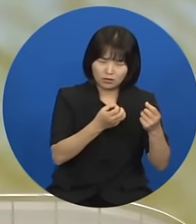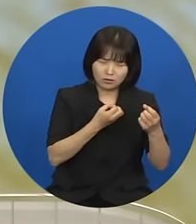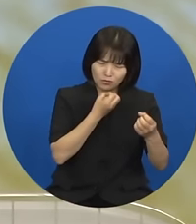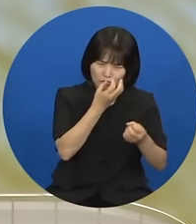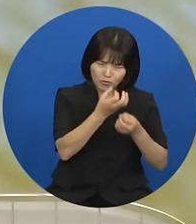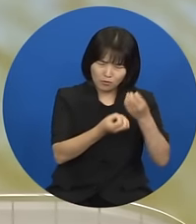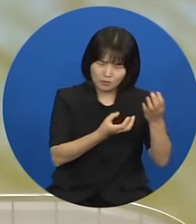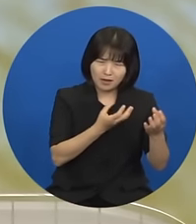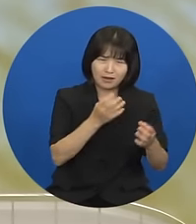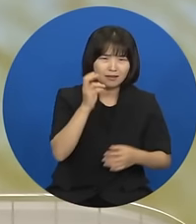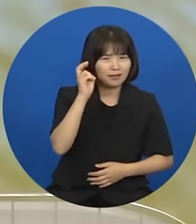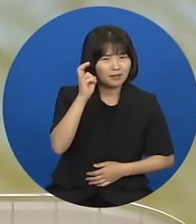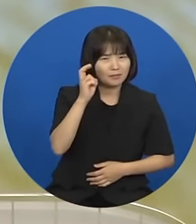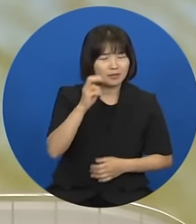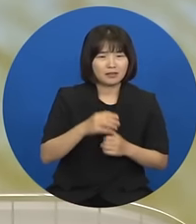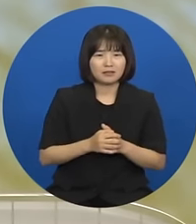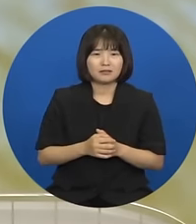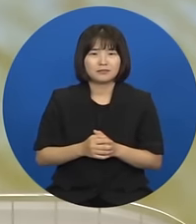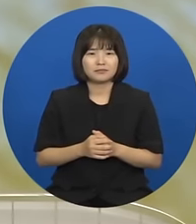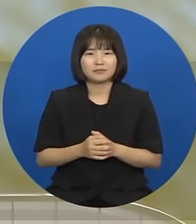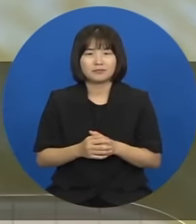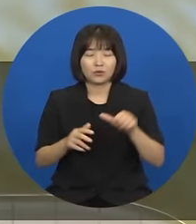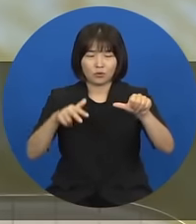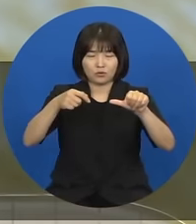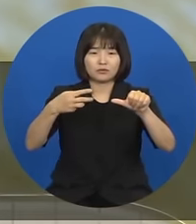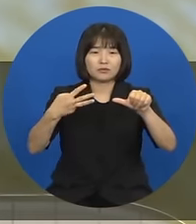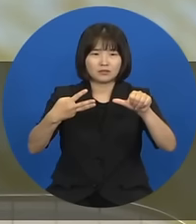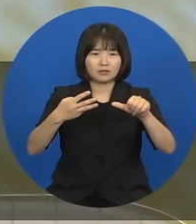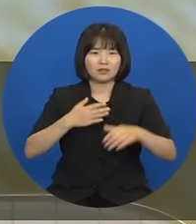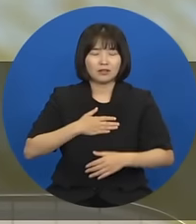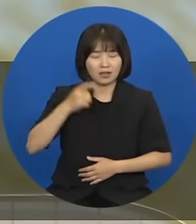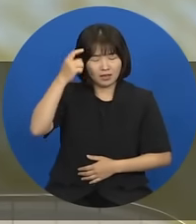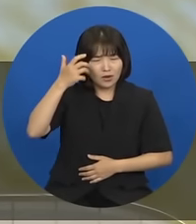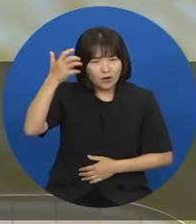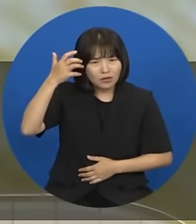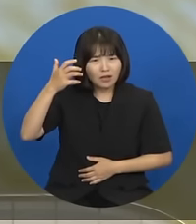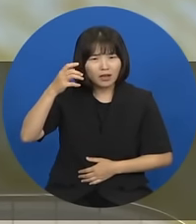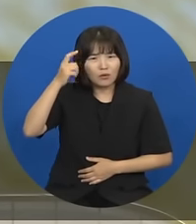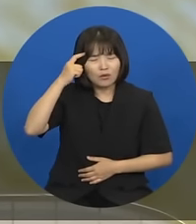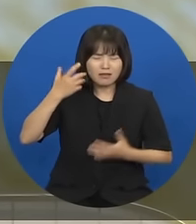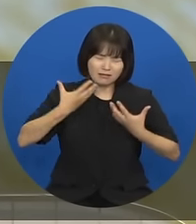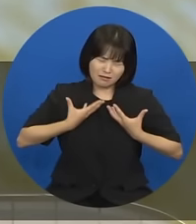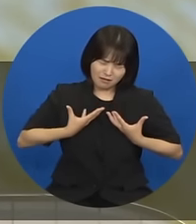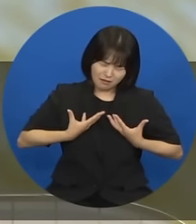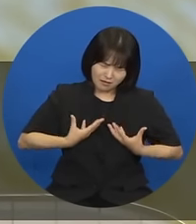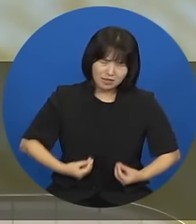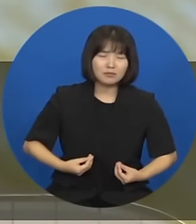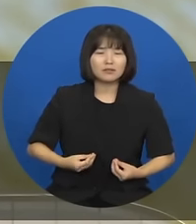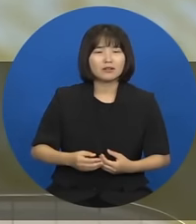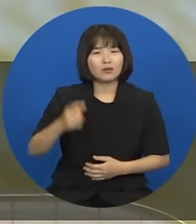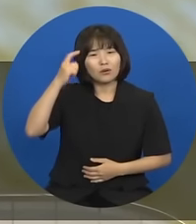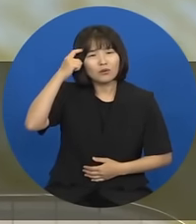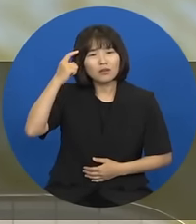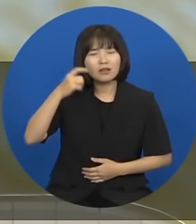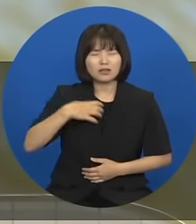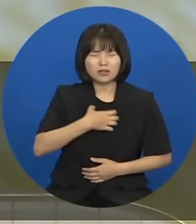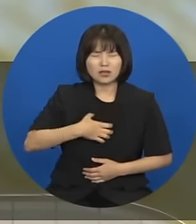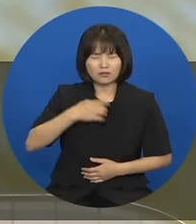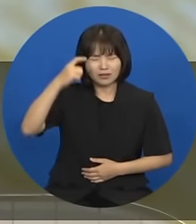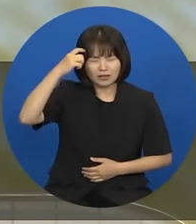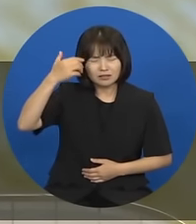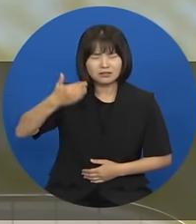않으셨을까요? 5절 말씀에 이렇게 고백합니다. 내 영혼아, 어찌하여 그렇게도 낙심하며 어찌하여